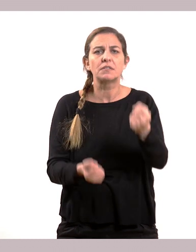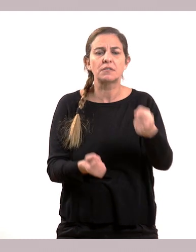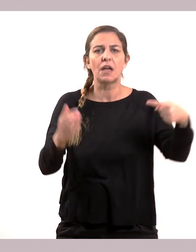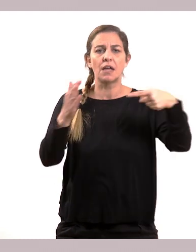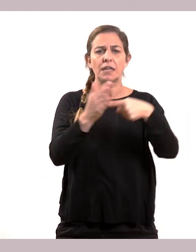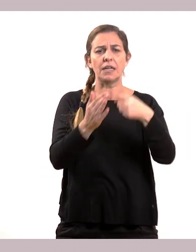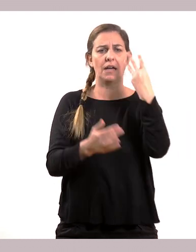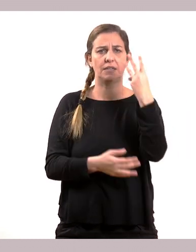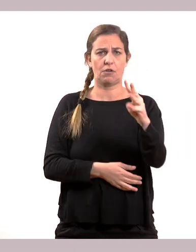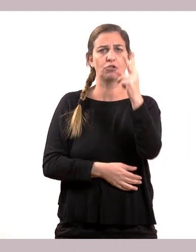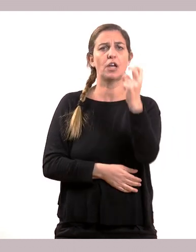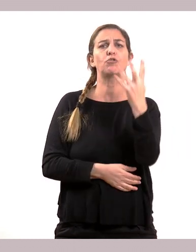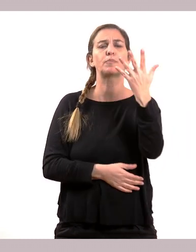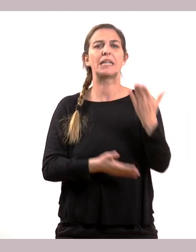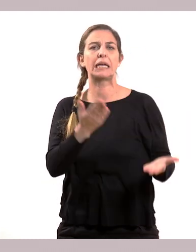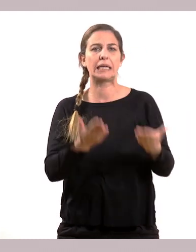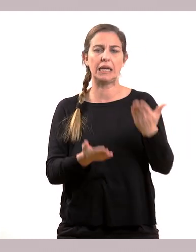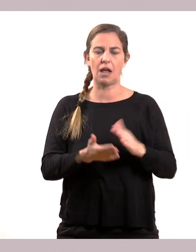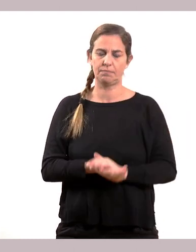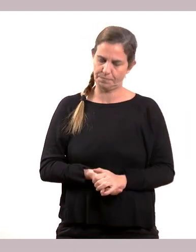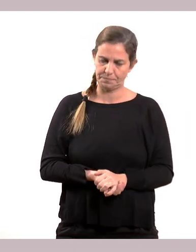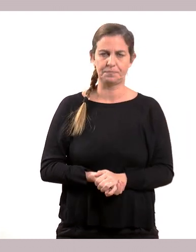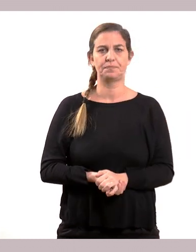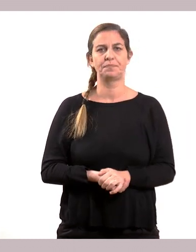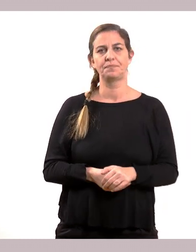1325 κιλά. Για να τον σημειώσουμε.